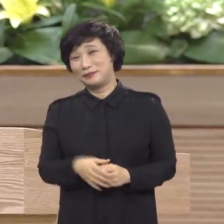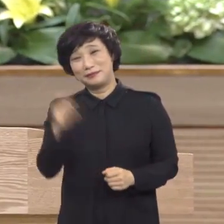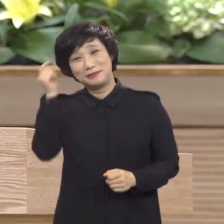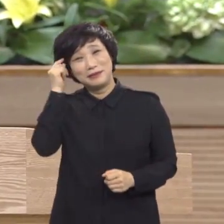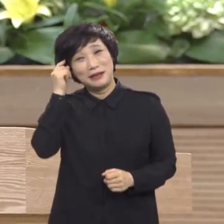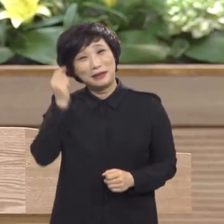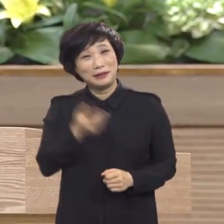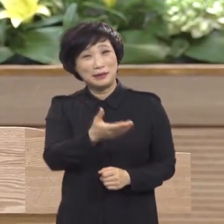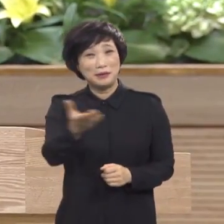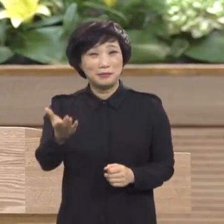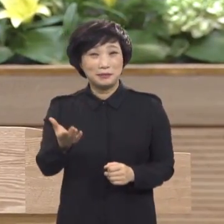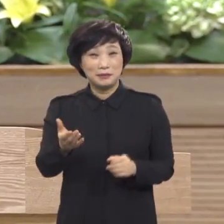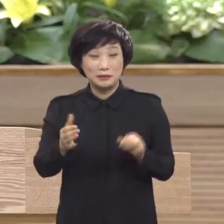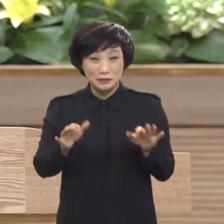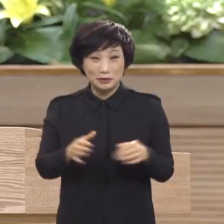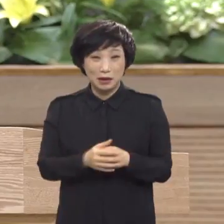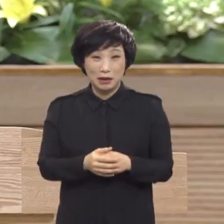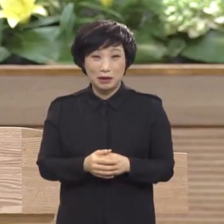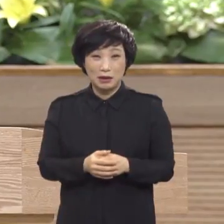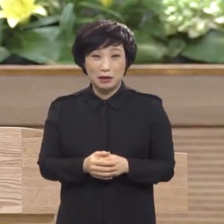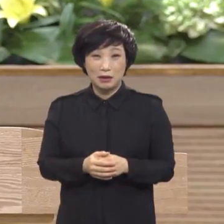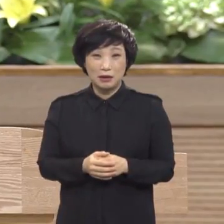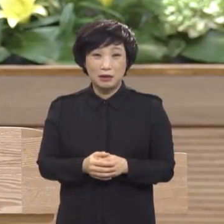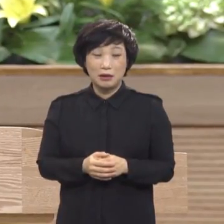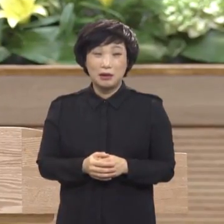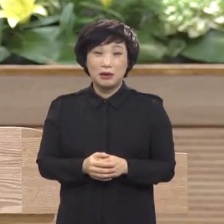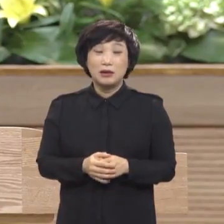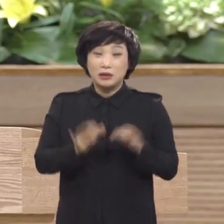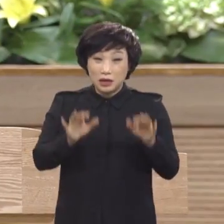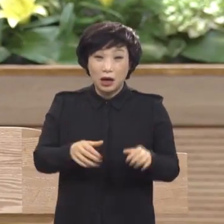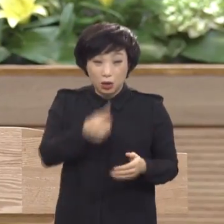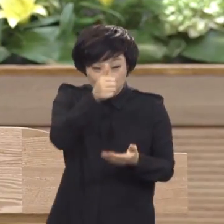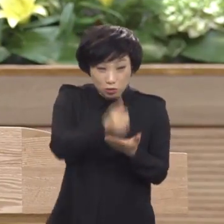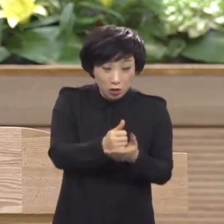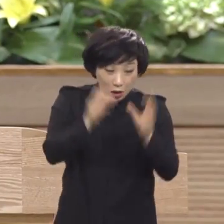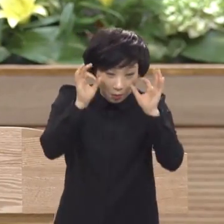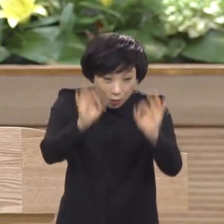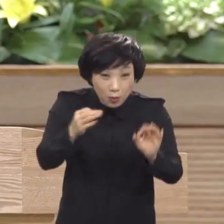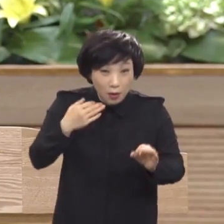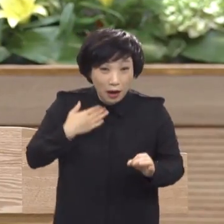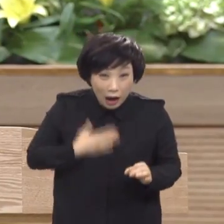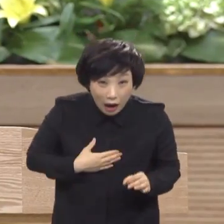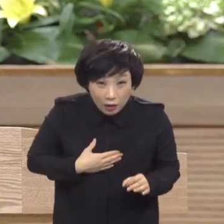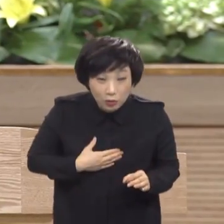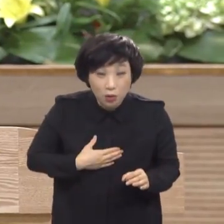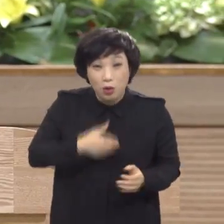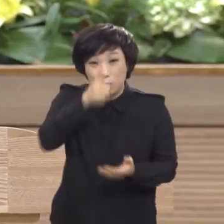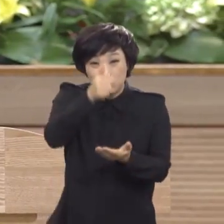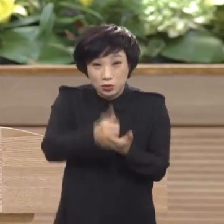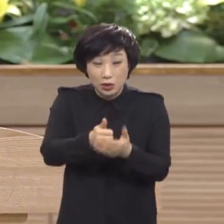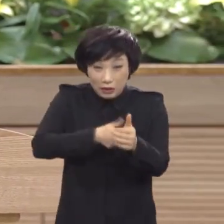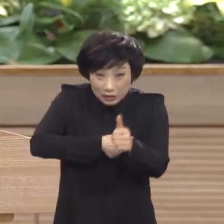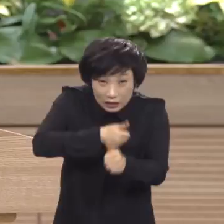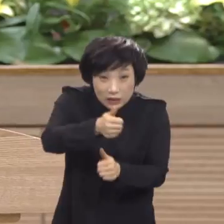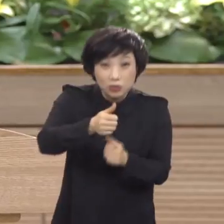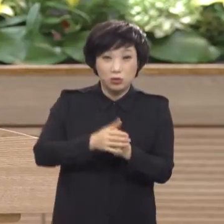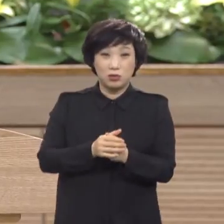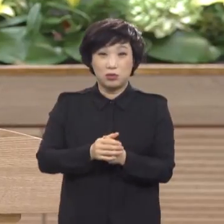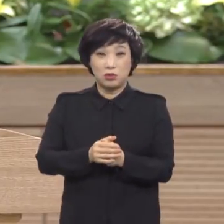그러느냐? 어느 때든 죄를 보고 알고 죄를